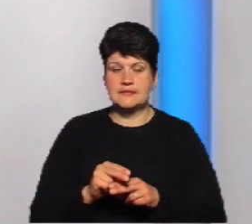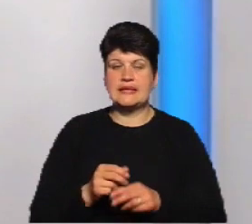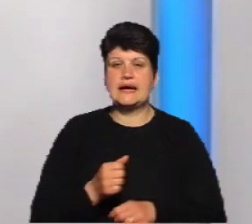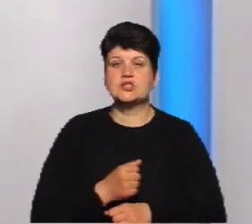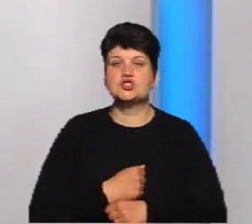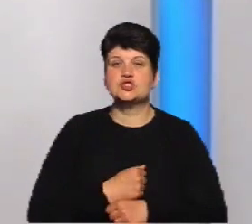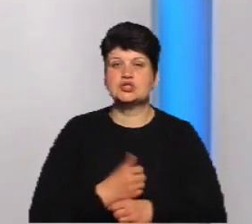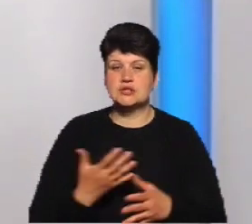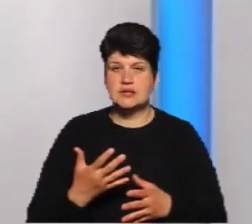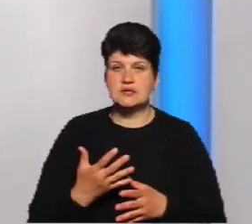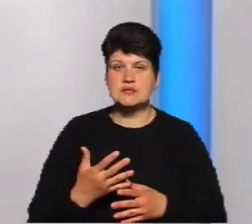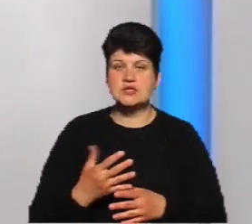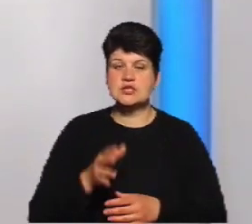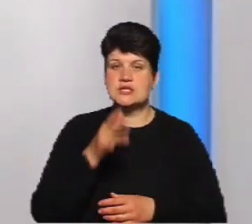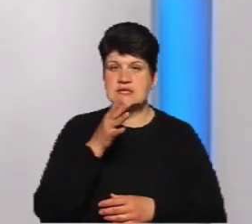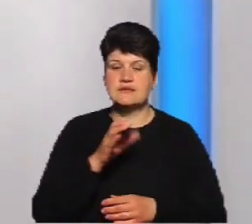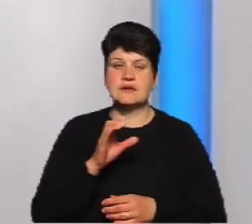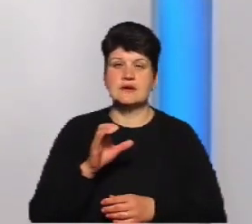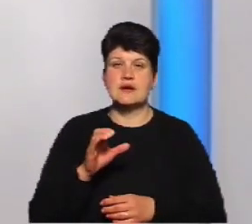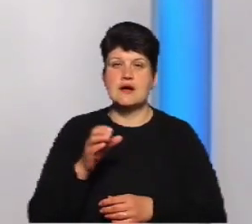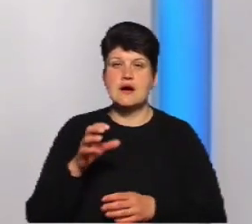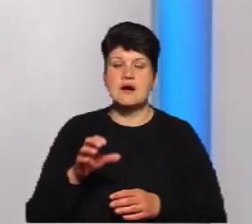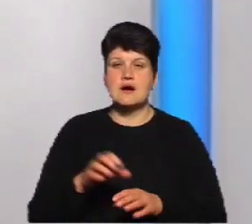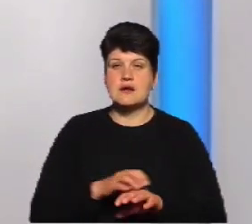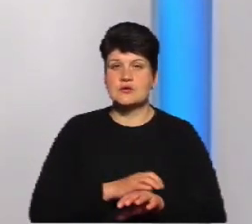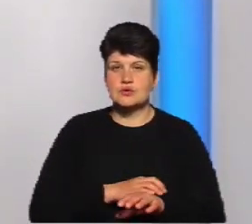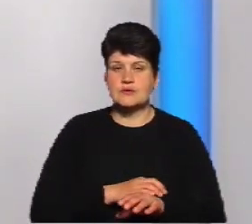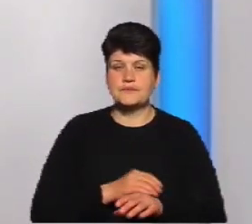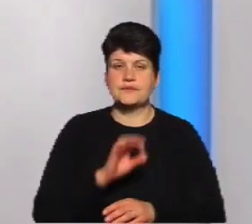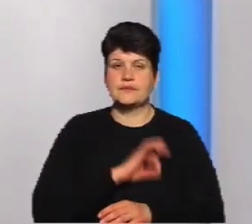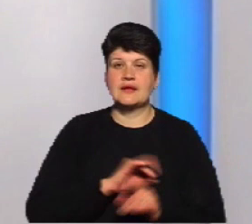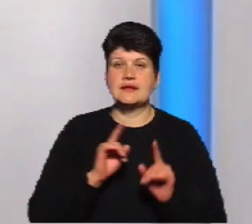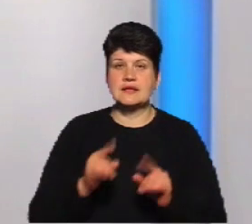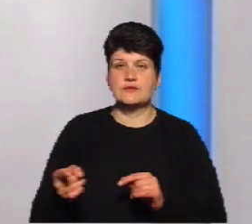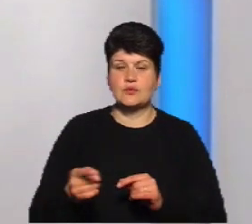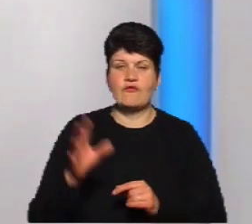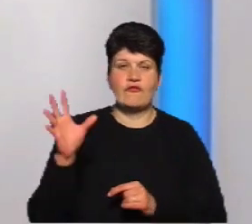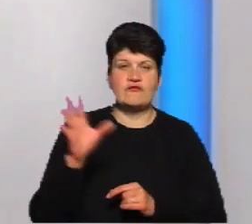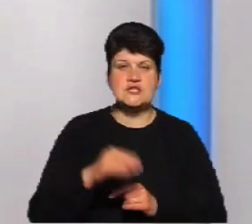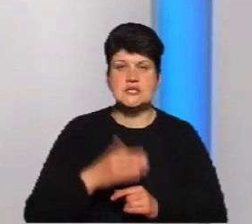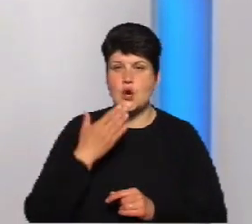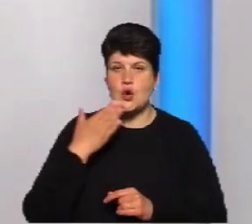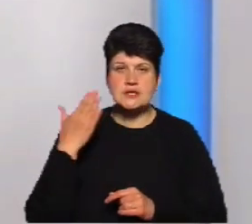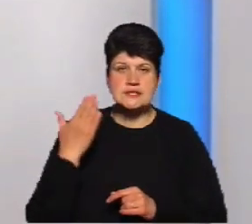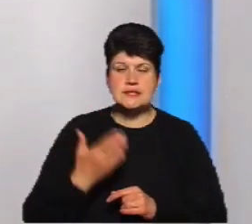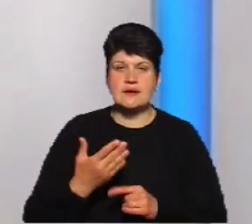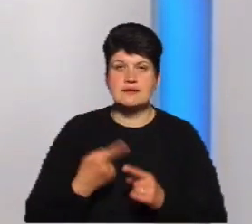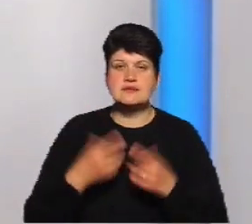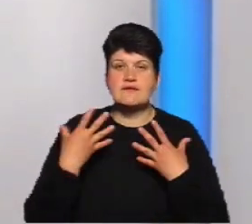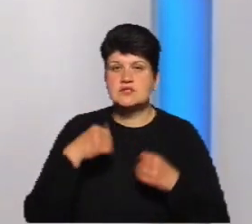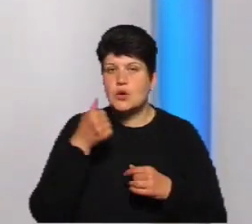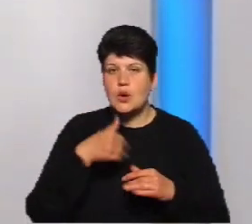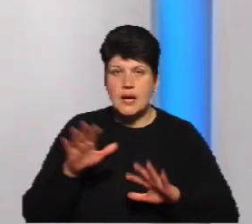часів Радянського Союзу експлуатується тільки Тернопільський. Всі останні, це ж роки пройшли,